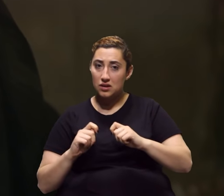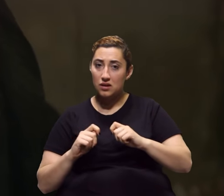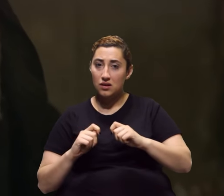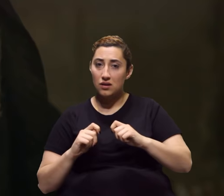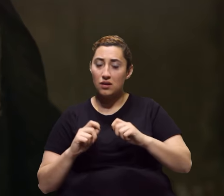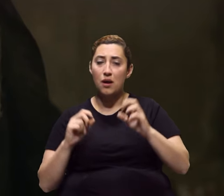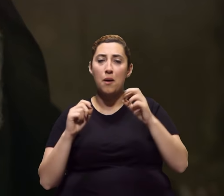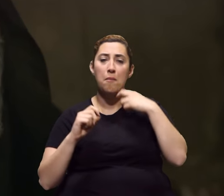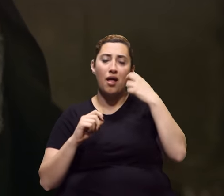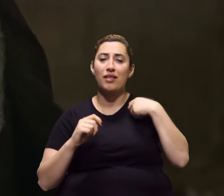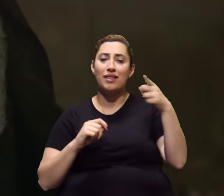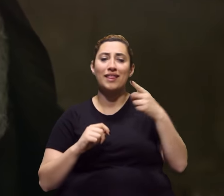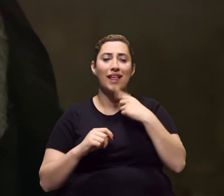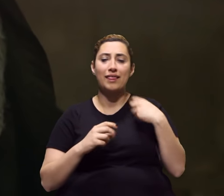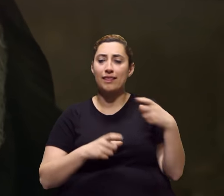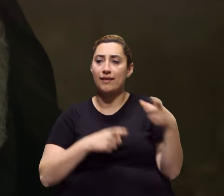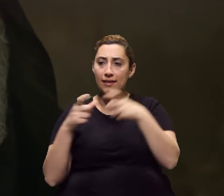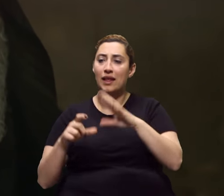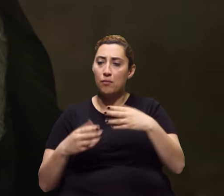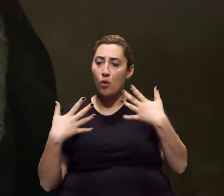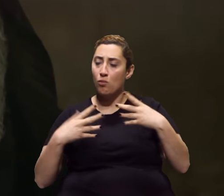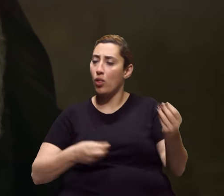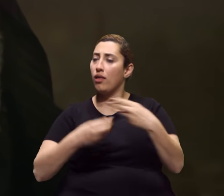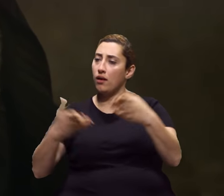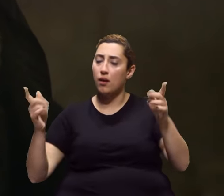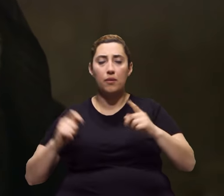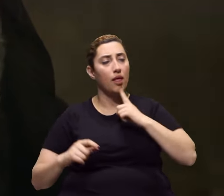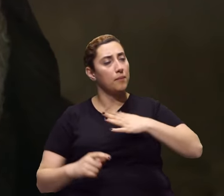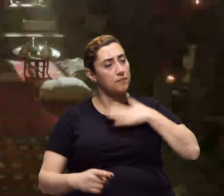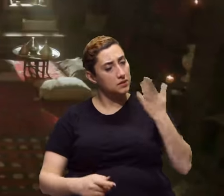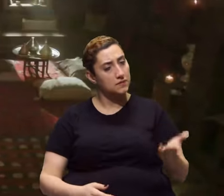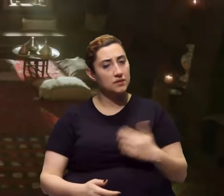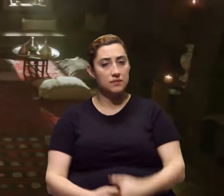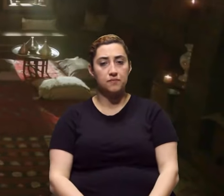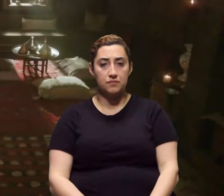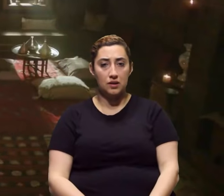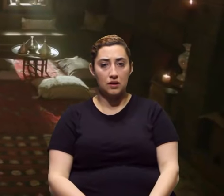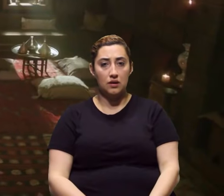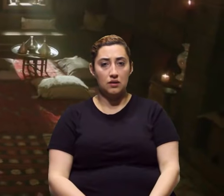Bağdat'tan tatlı almamış mıyız? İkram edin bolca. Emriniz başım üstüne şeyhim.